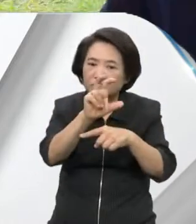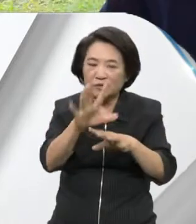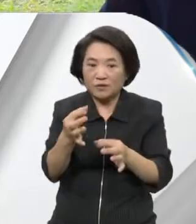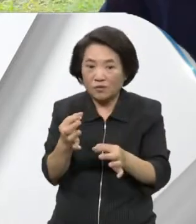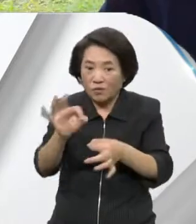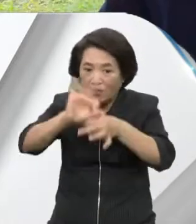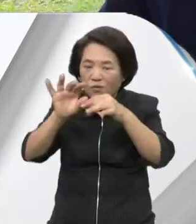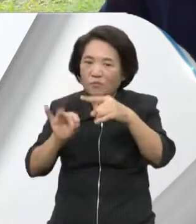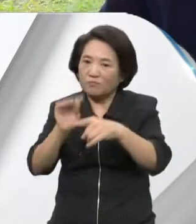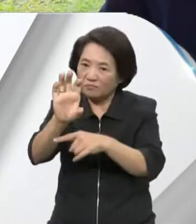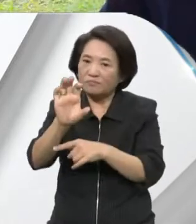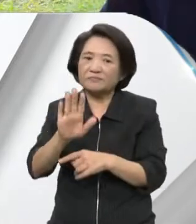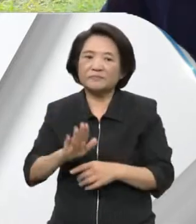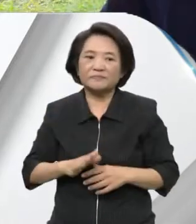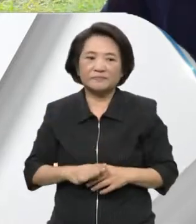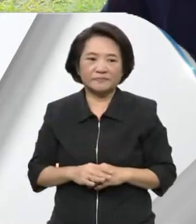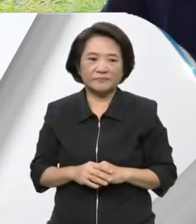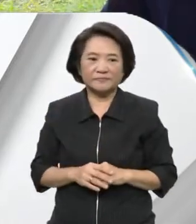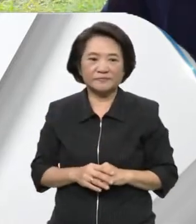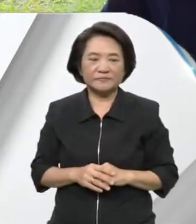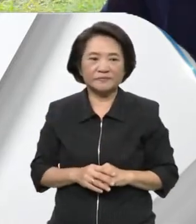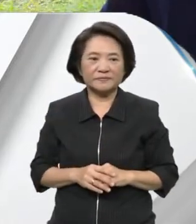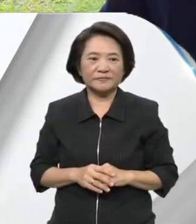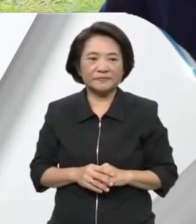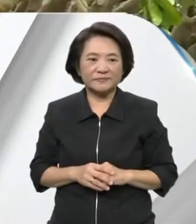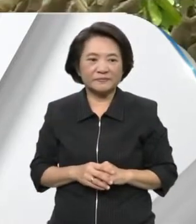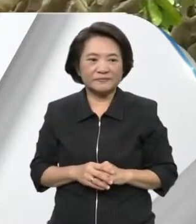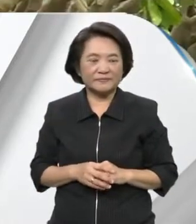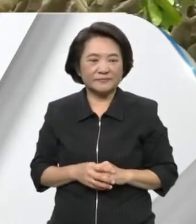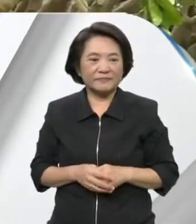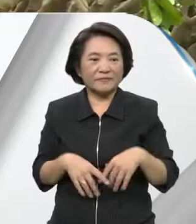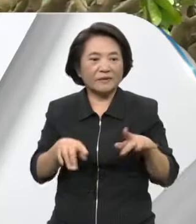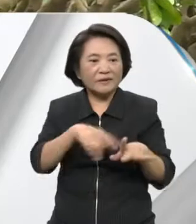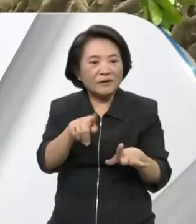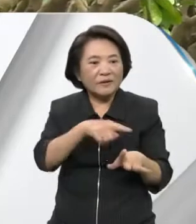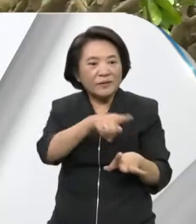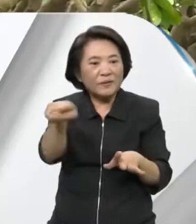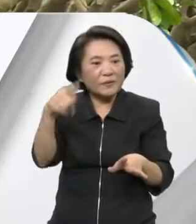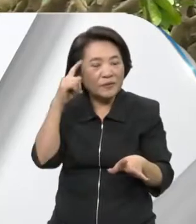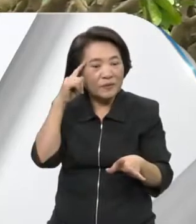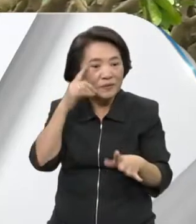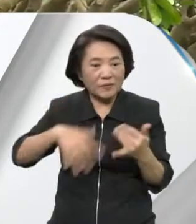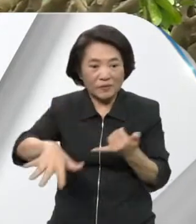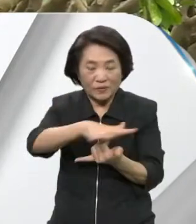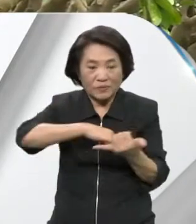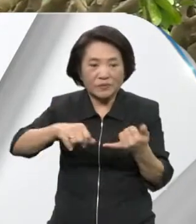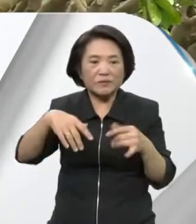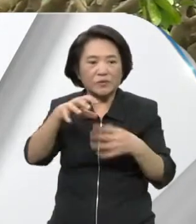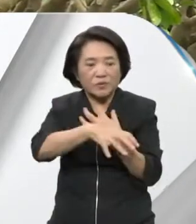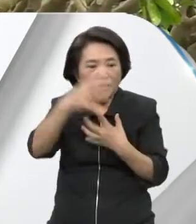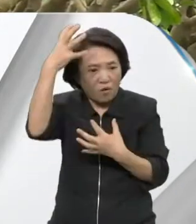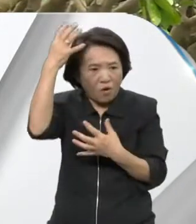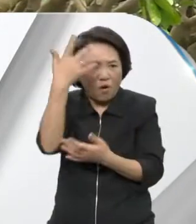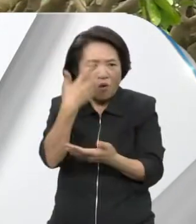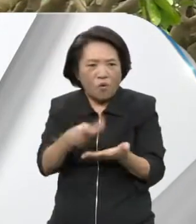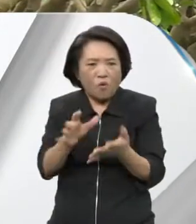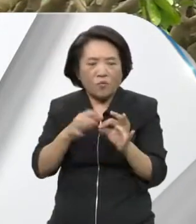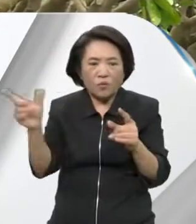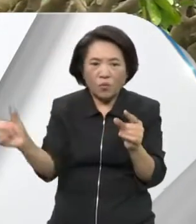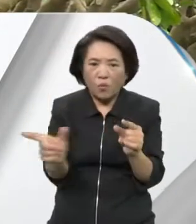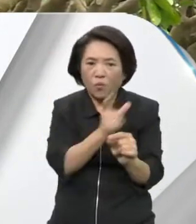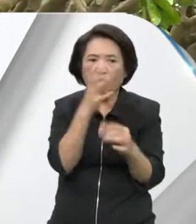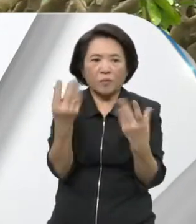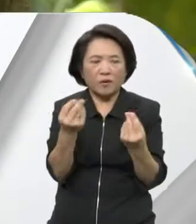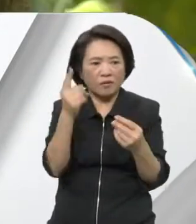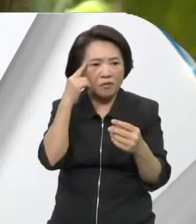开始也会大幅提高到90%啊。 水门乡是全台湾青苔的文旦产区，今年无盆风采收